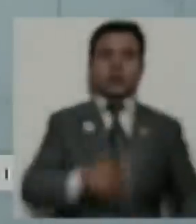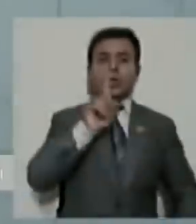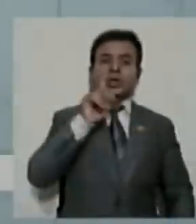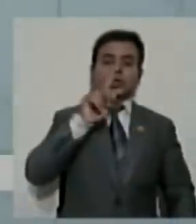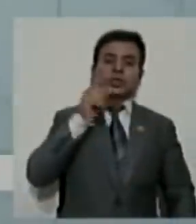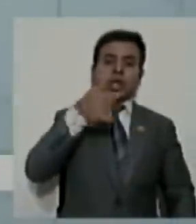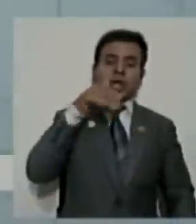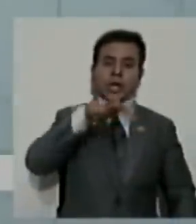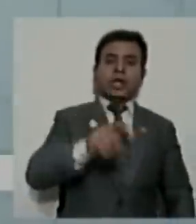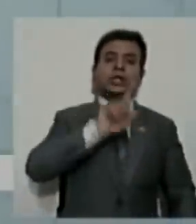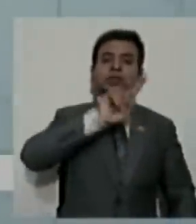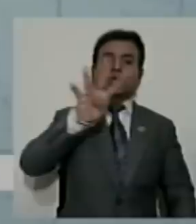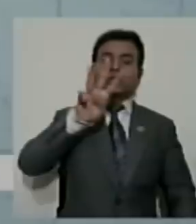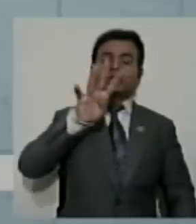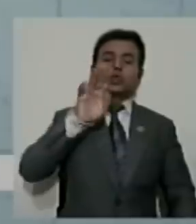6,72,917 জন।